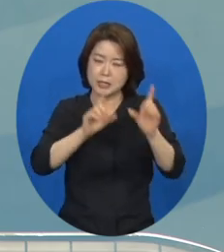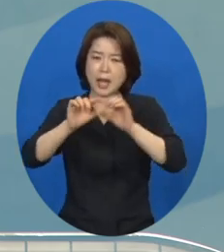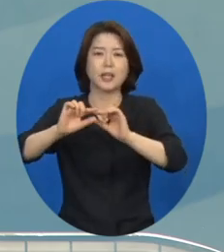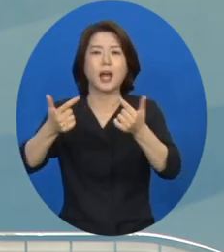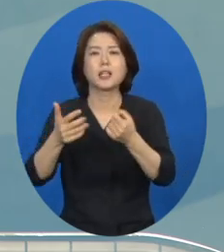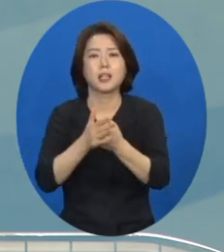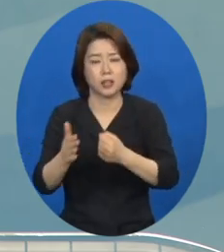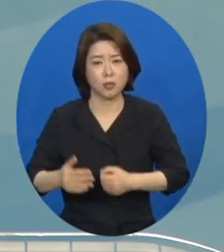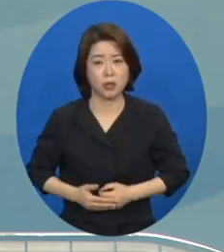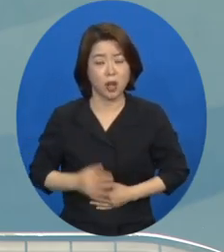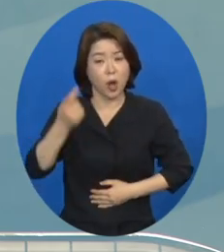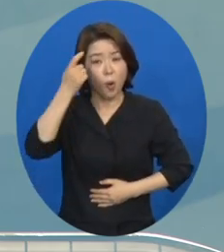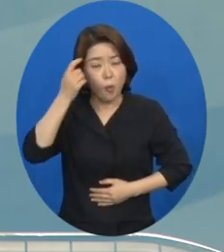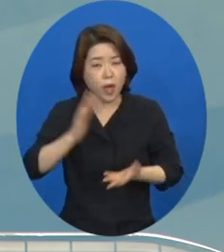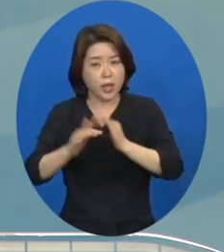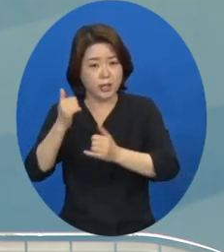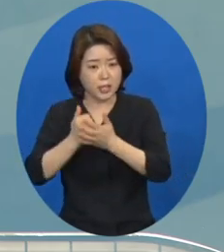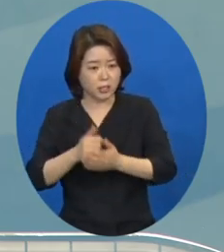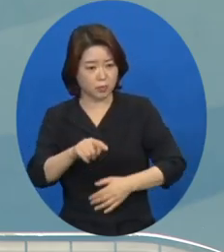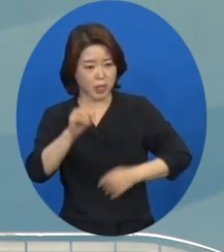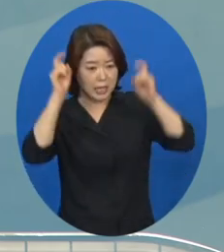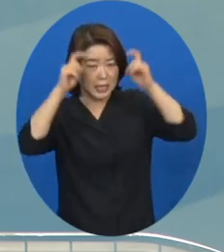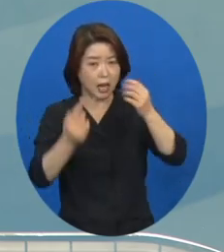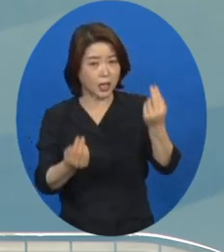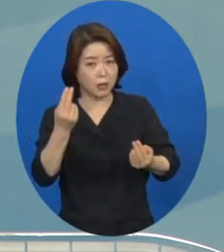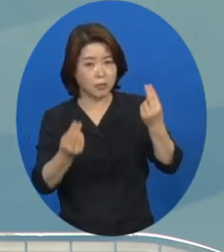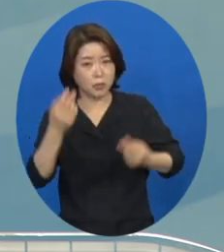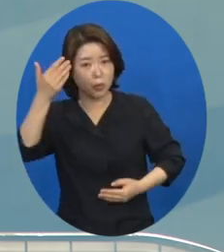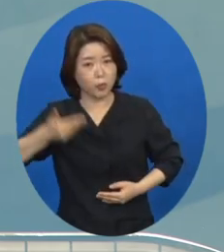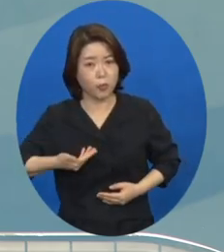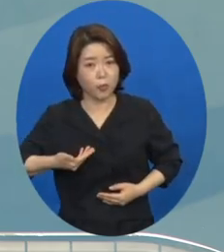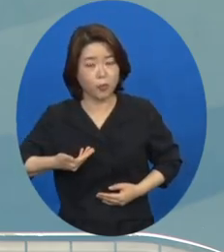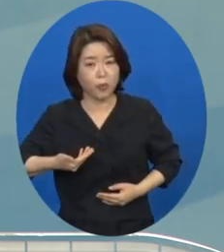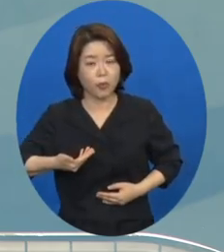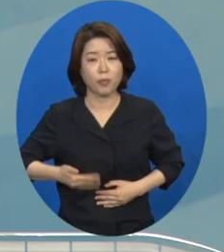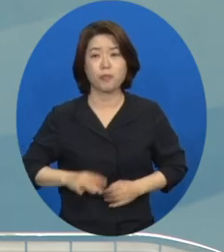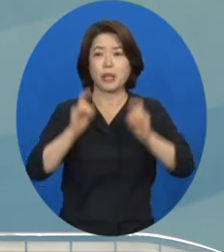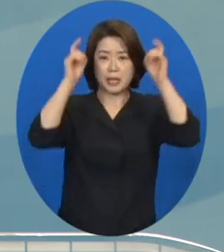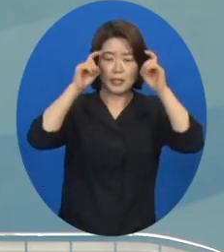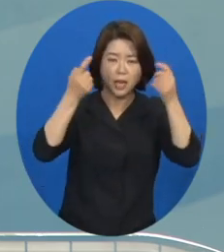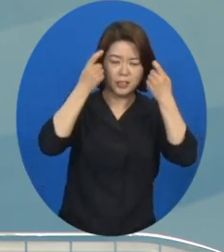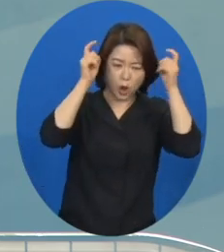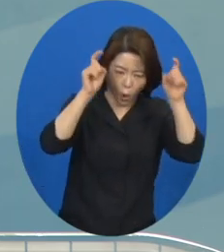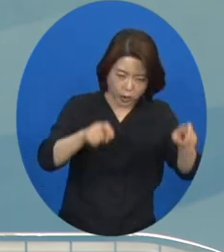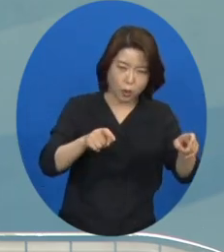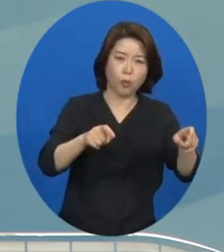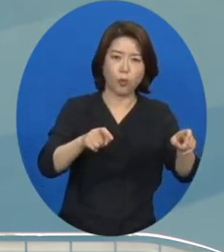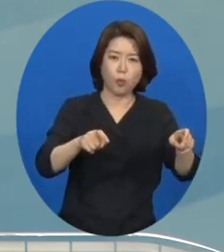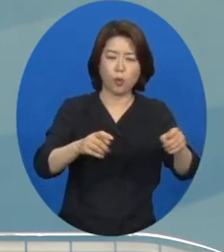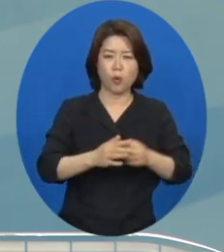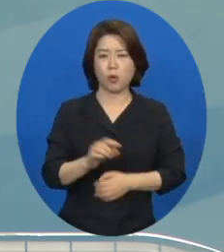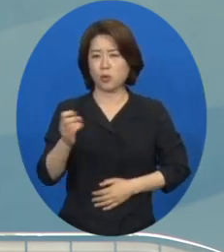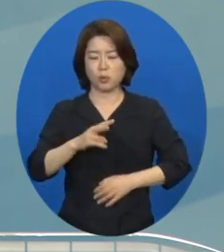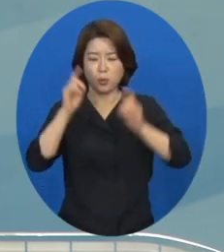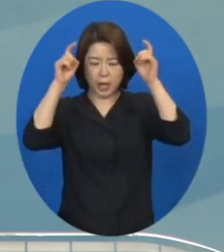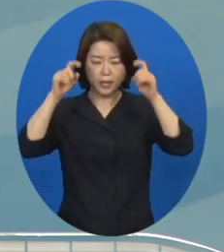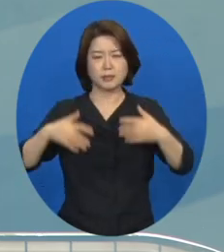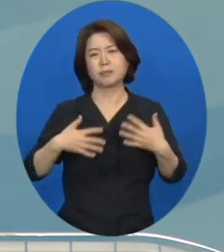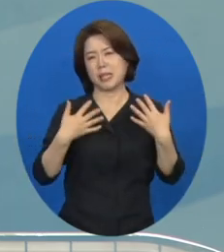예수님이 왜 우리를 굳이 양에다가 비유하셨을까요? 양은 어리석고 양은